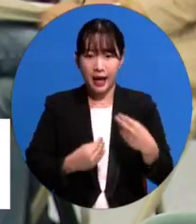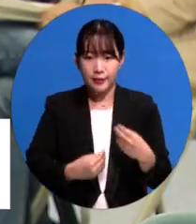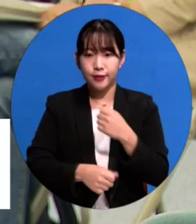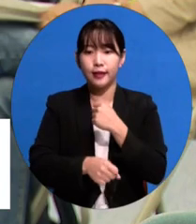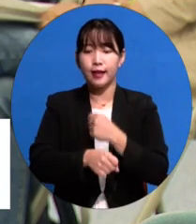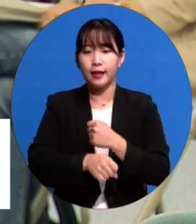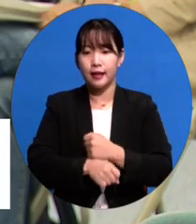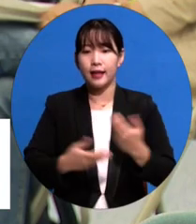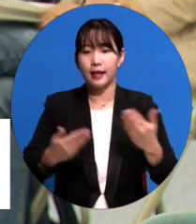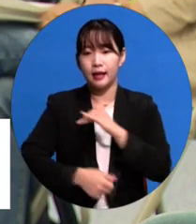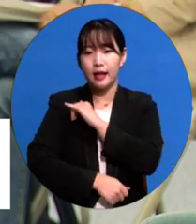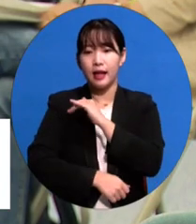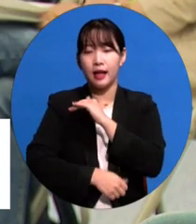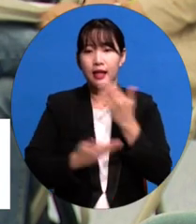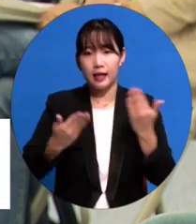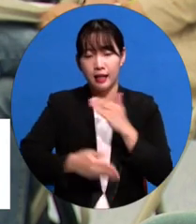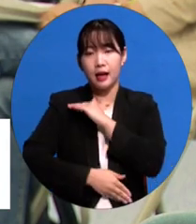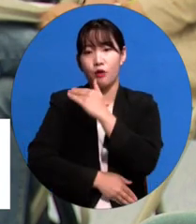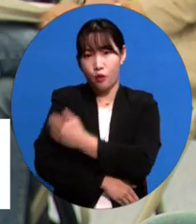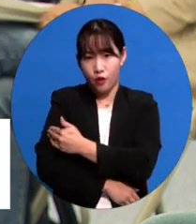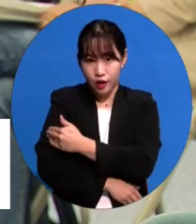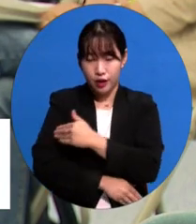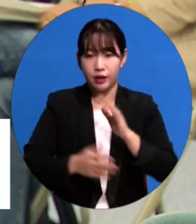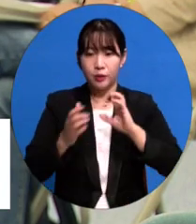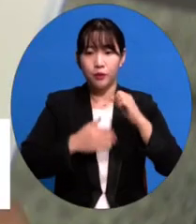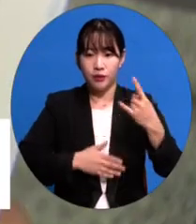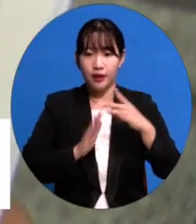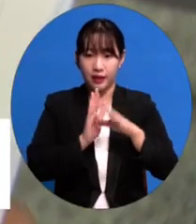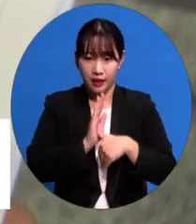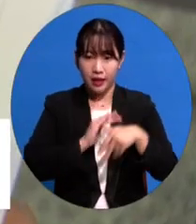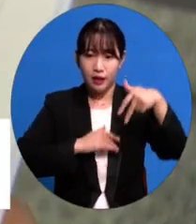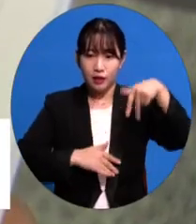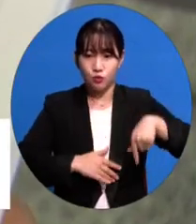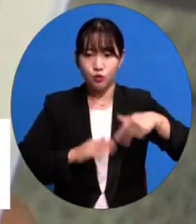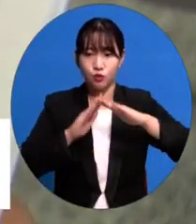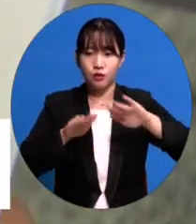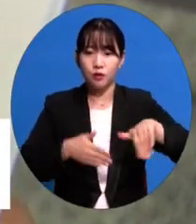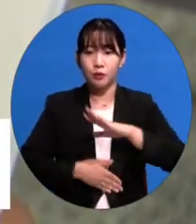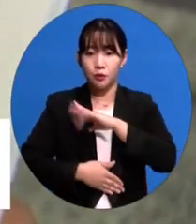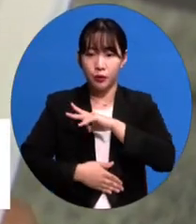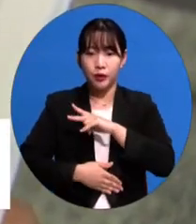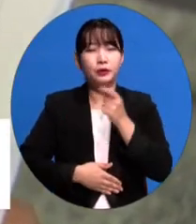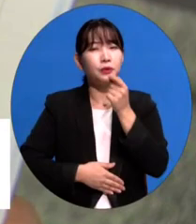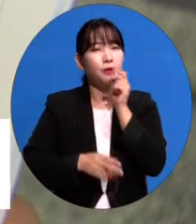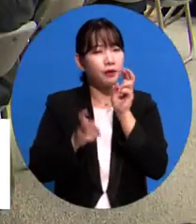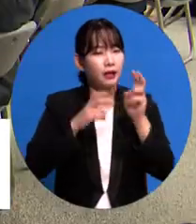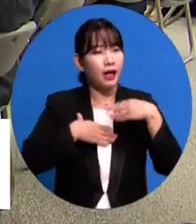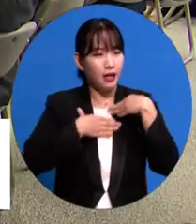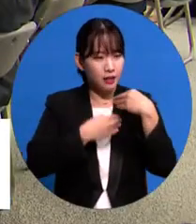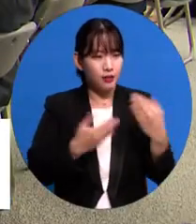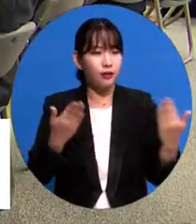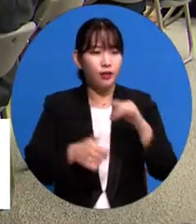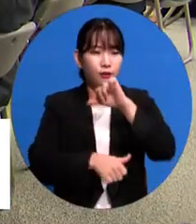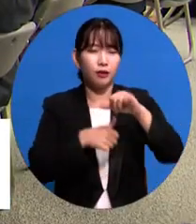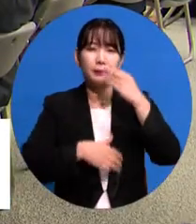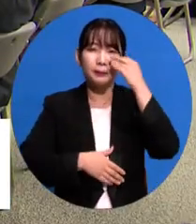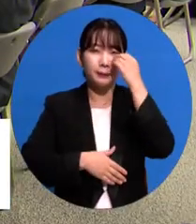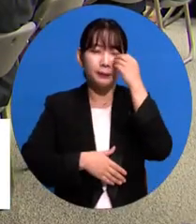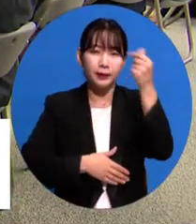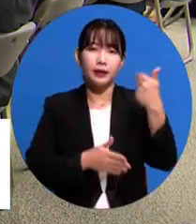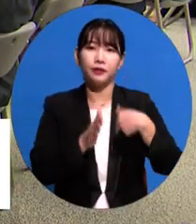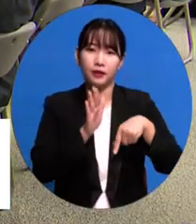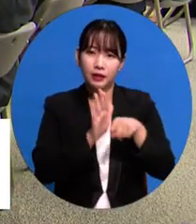일할 권리 증진 토론회에서 주종섭 전남도의원은 소규모 사업장의 안전한 작업 환경이 정착되기